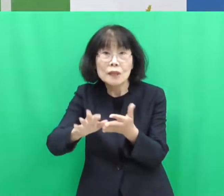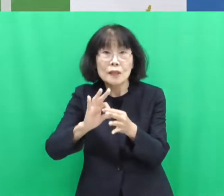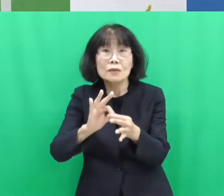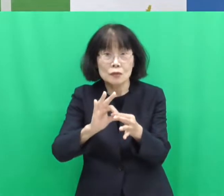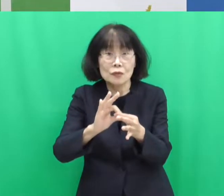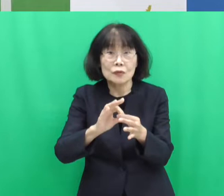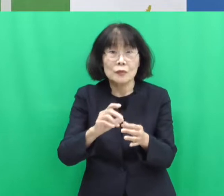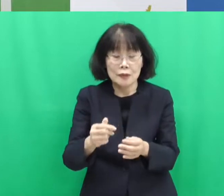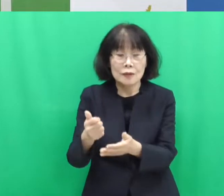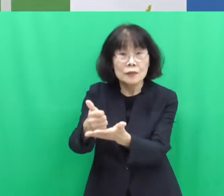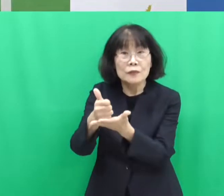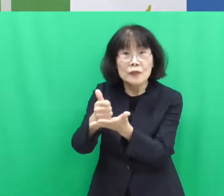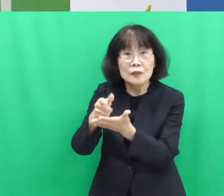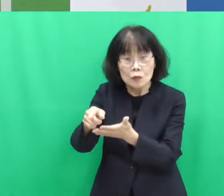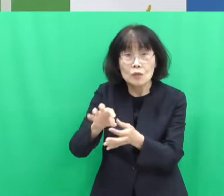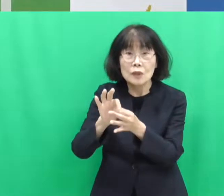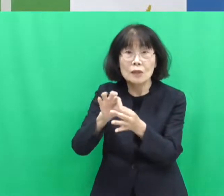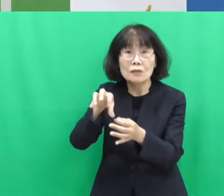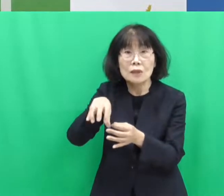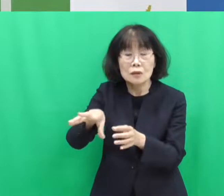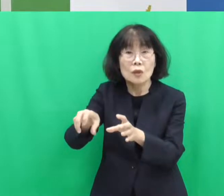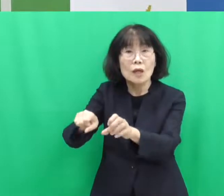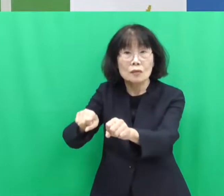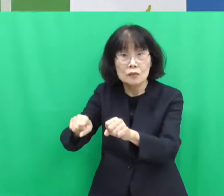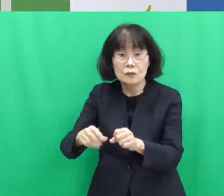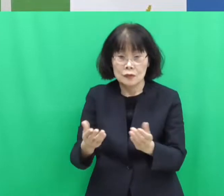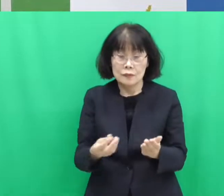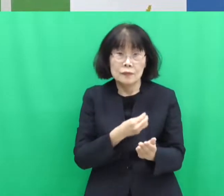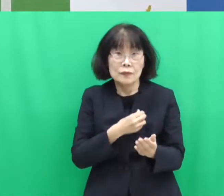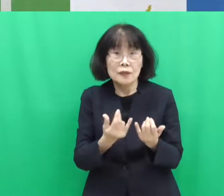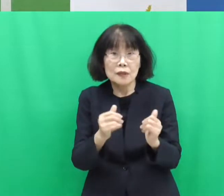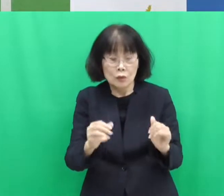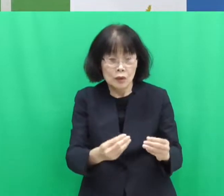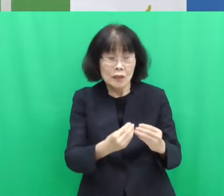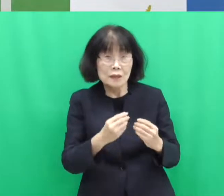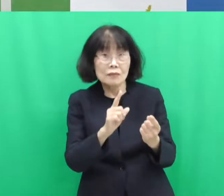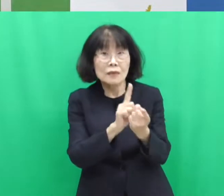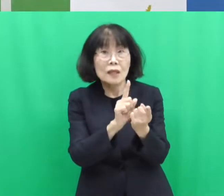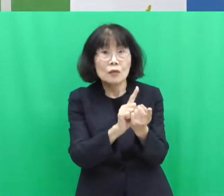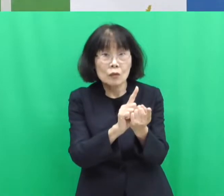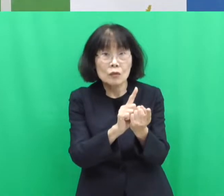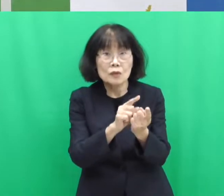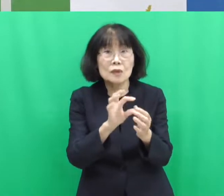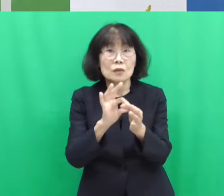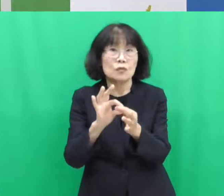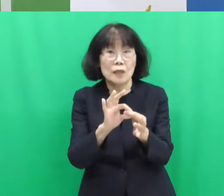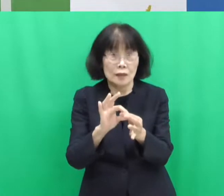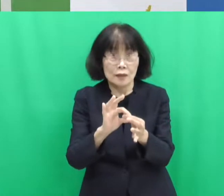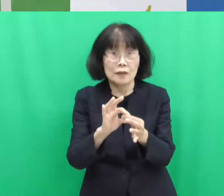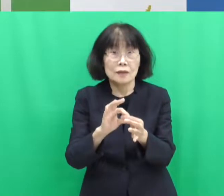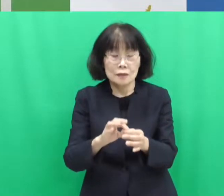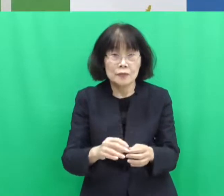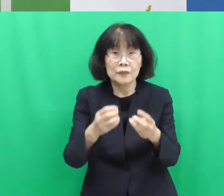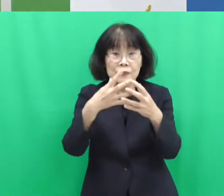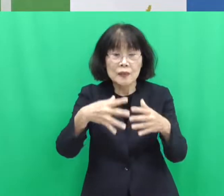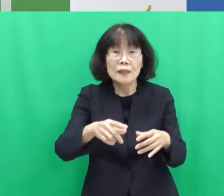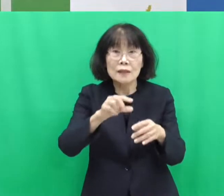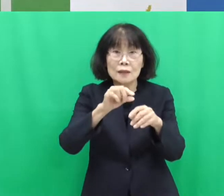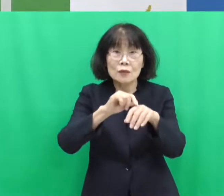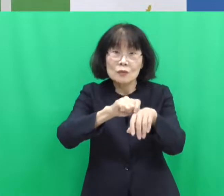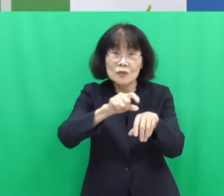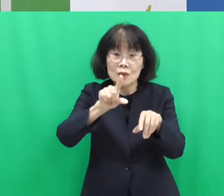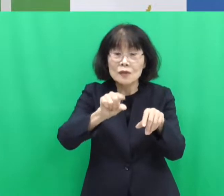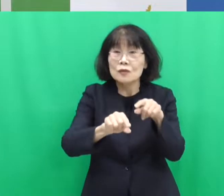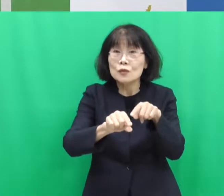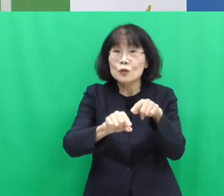の連絡先の把握及び従業員等の感染時の対応などである。緩和項目の主なものは